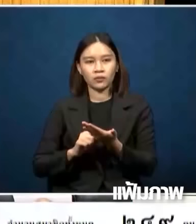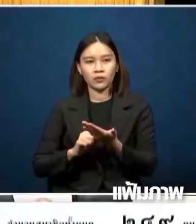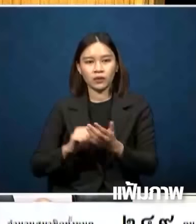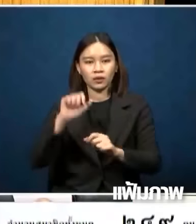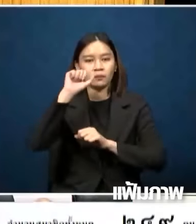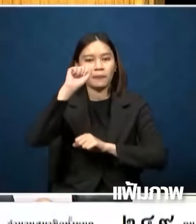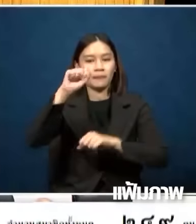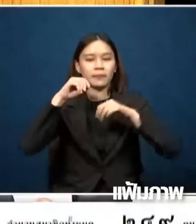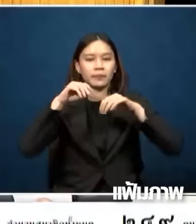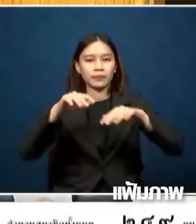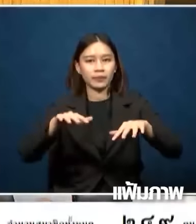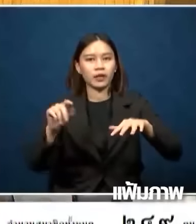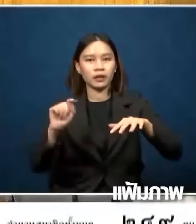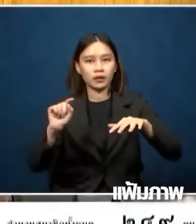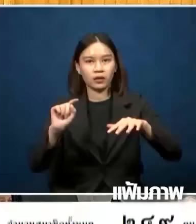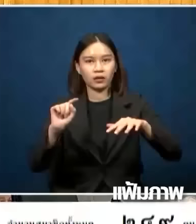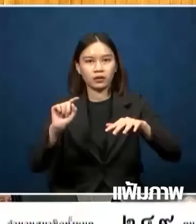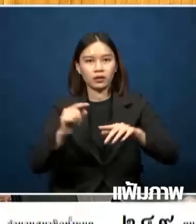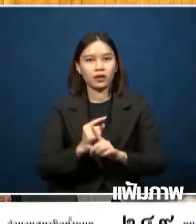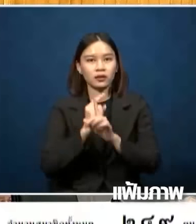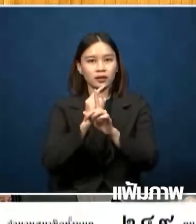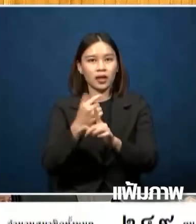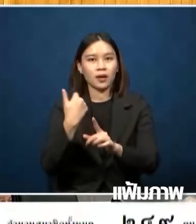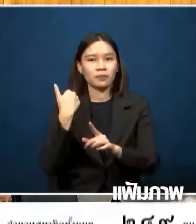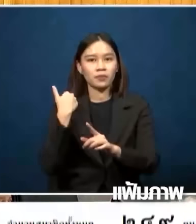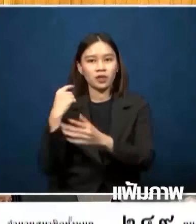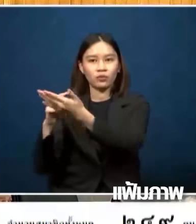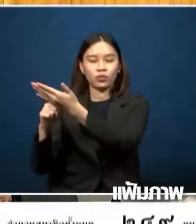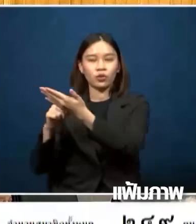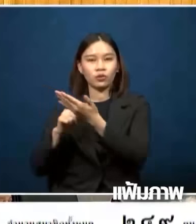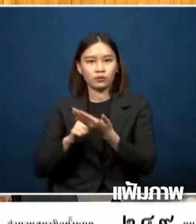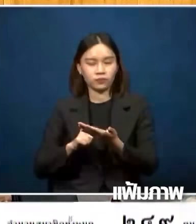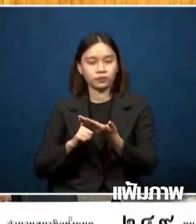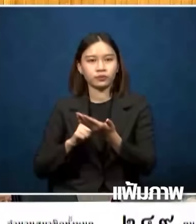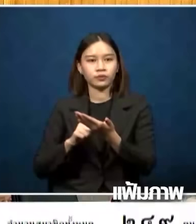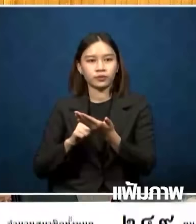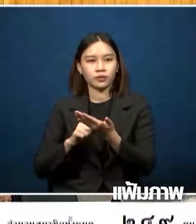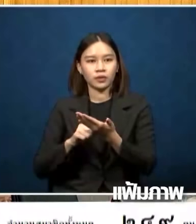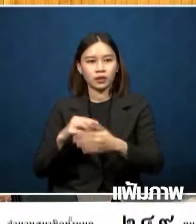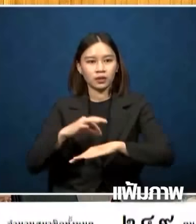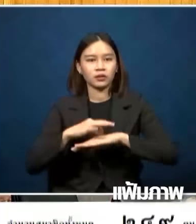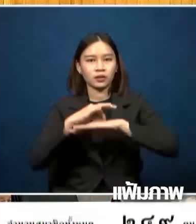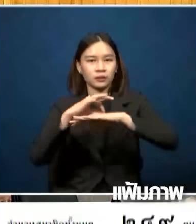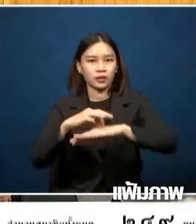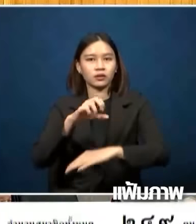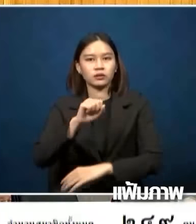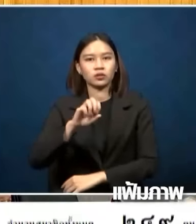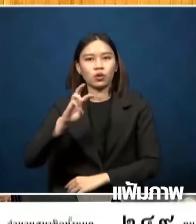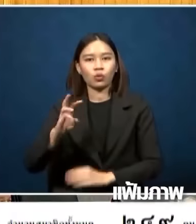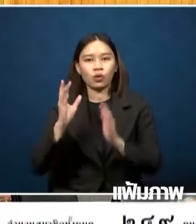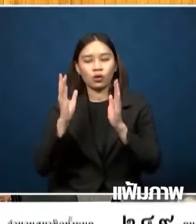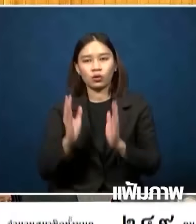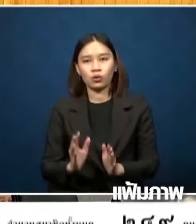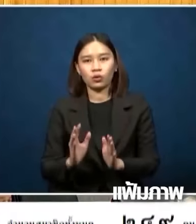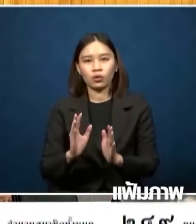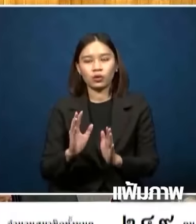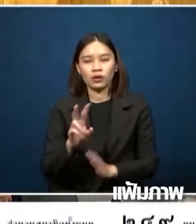คือสิ่งที่จะได้อือเราจะได้ตัวแทนที่มันทดแทนอ่ะอือสิ่งที่เราเสียไปค่ะกับการเลือกตั้งอ